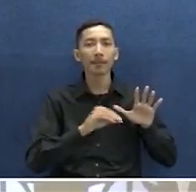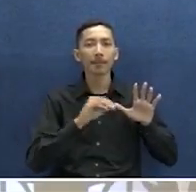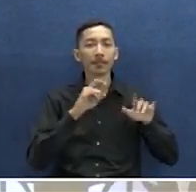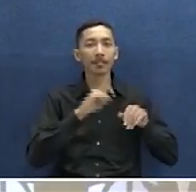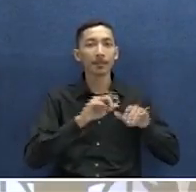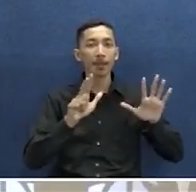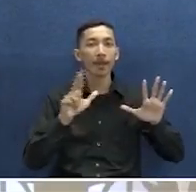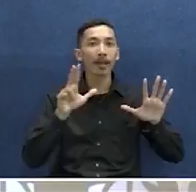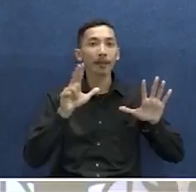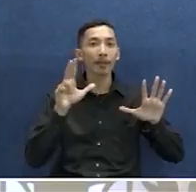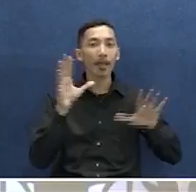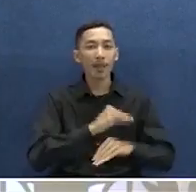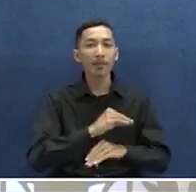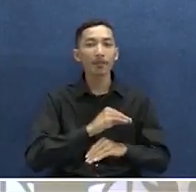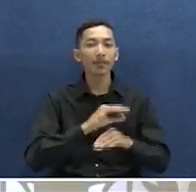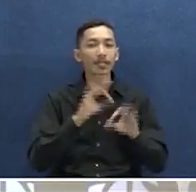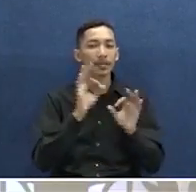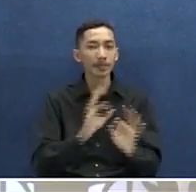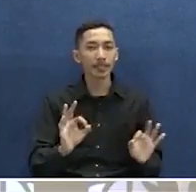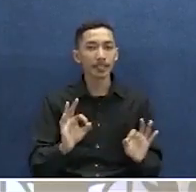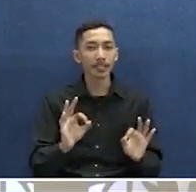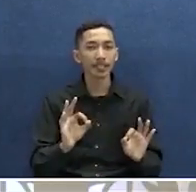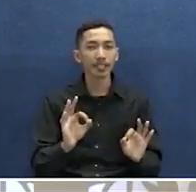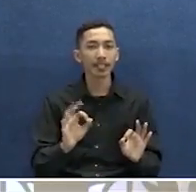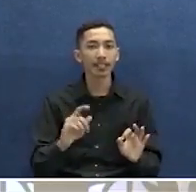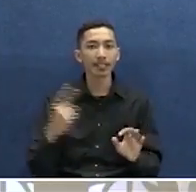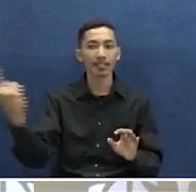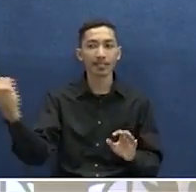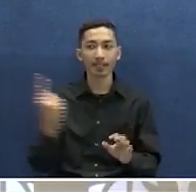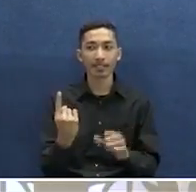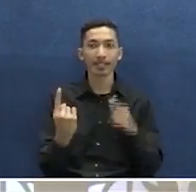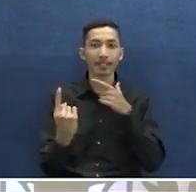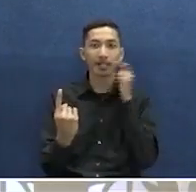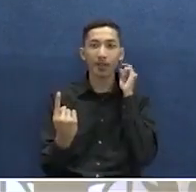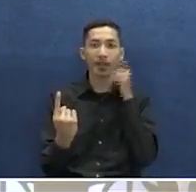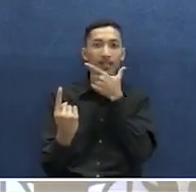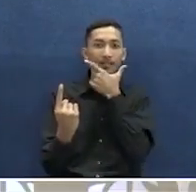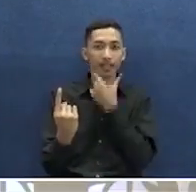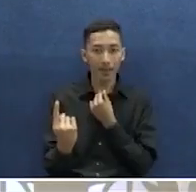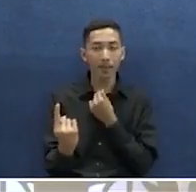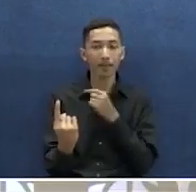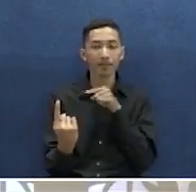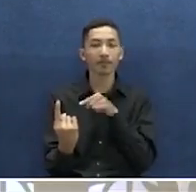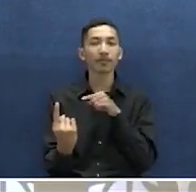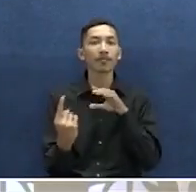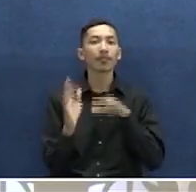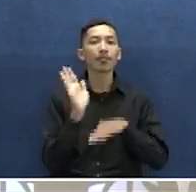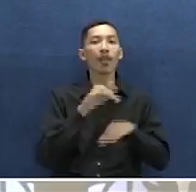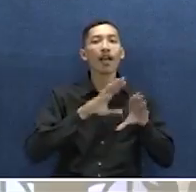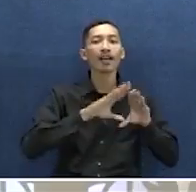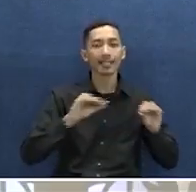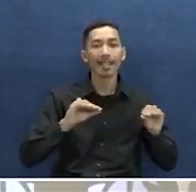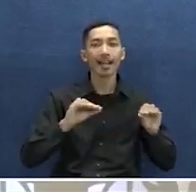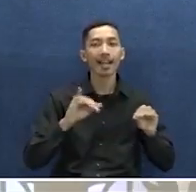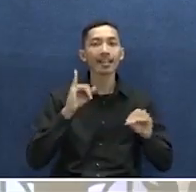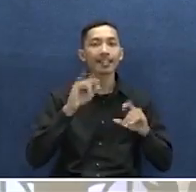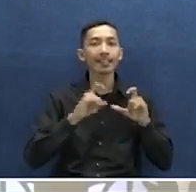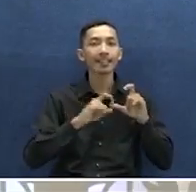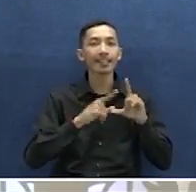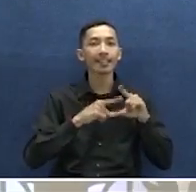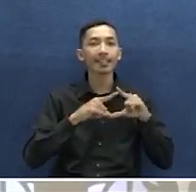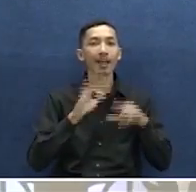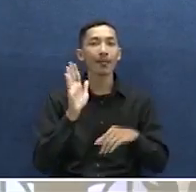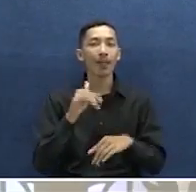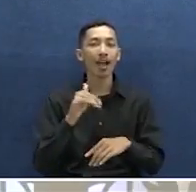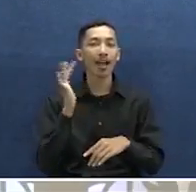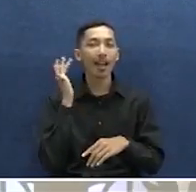metode Muslih rata-rata kan karena yang datang pada pakai hijab mungkin mereka nih yang Ishaq pulang ini bisa pulang Isang pulang insya pulang tapi ada